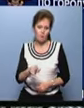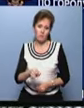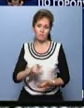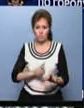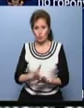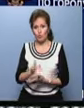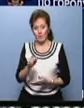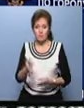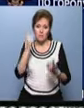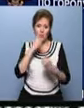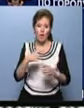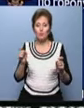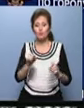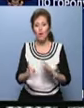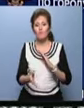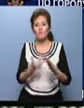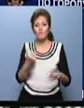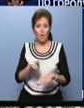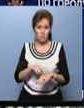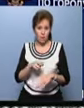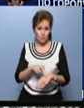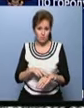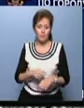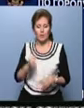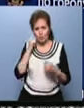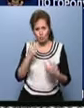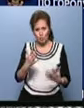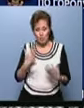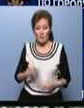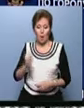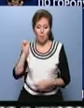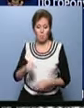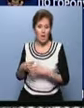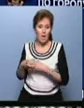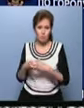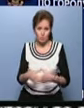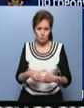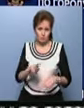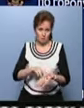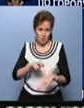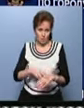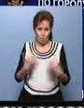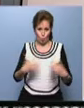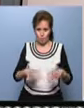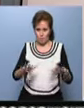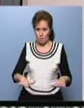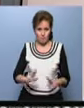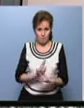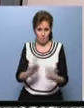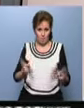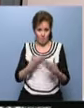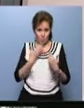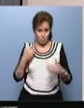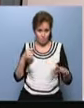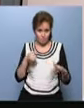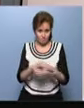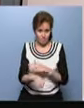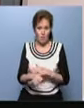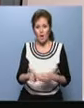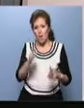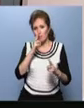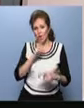ним и сообщила, что она вызвала полицию. И, разумеется, к прибытию сотрудников полиции никого на месте уже не оказалось. Проверка по